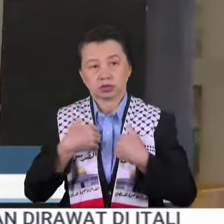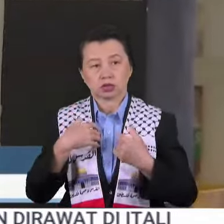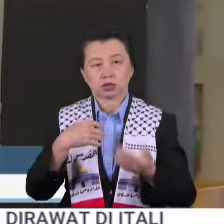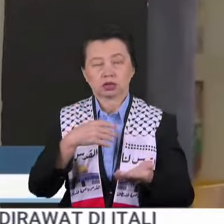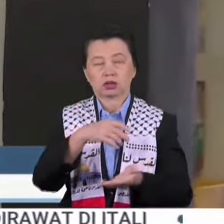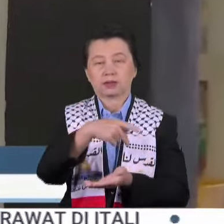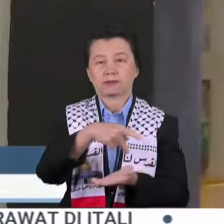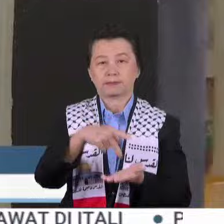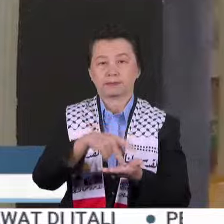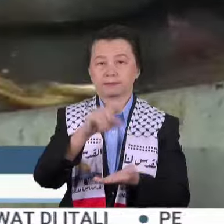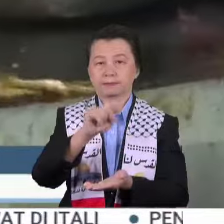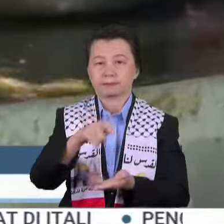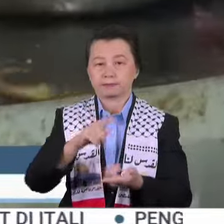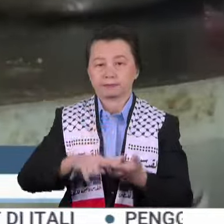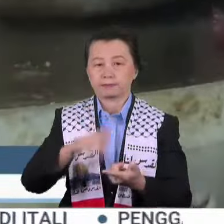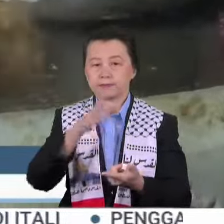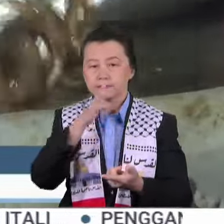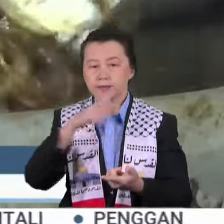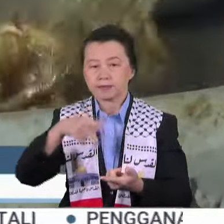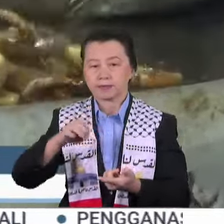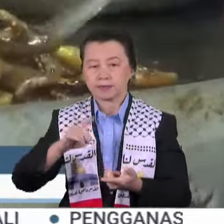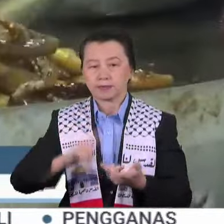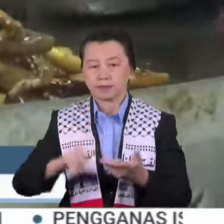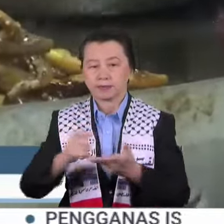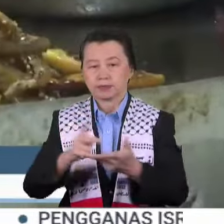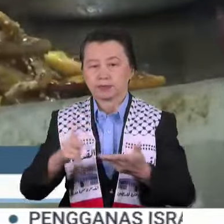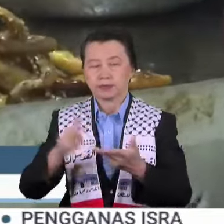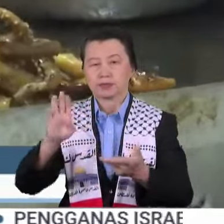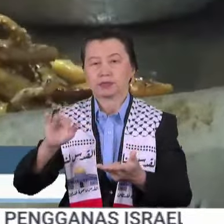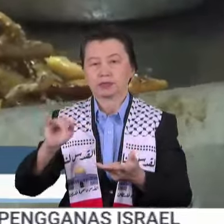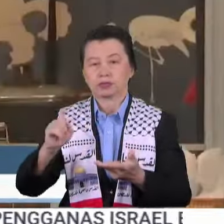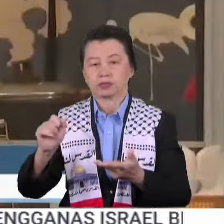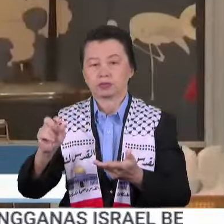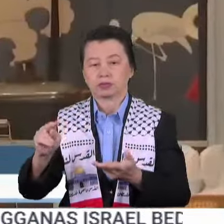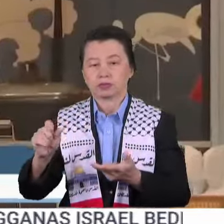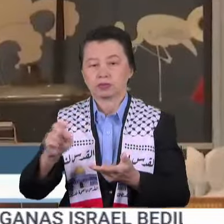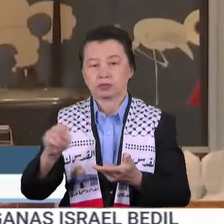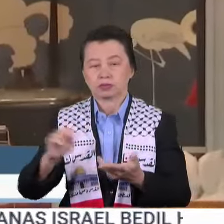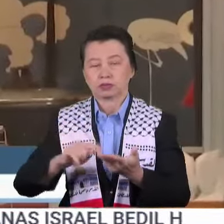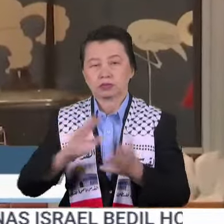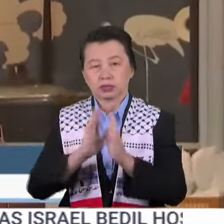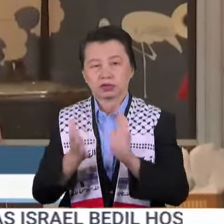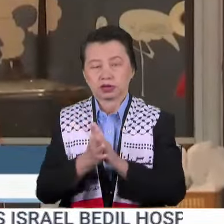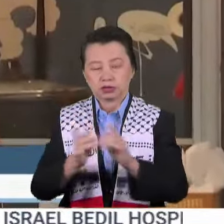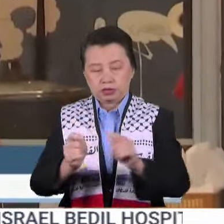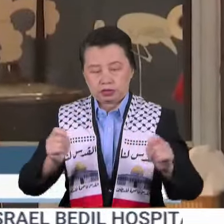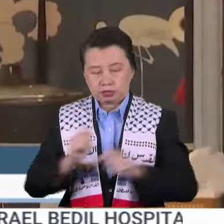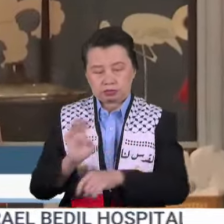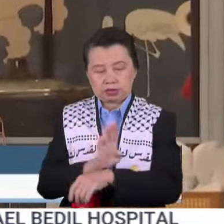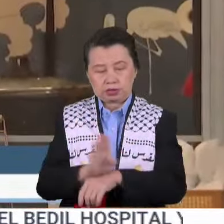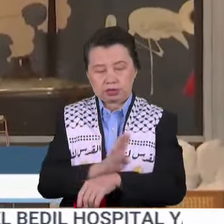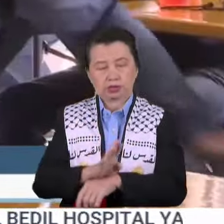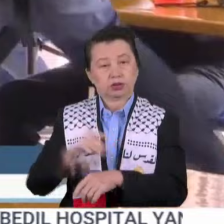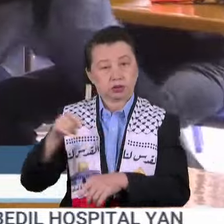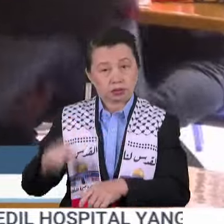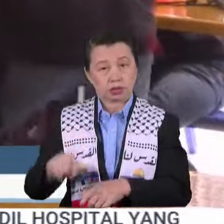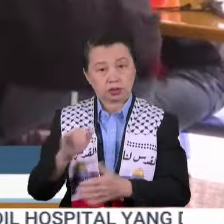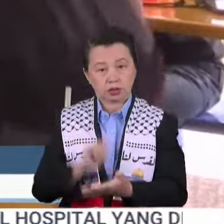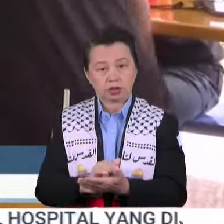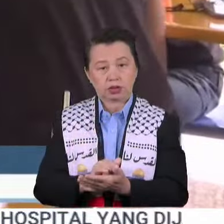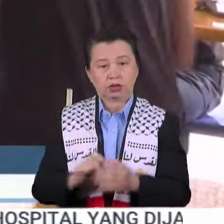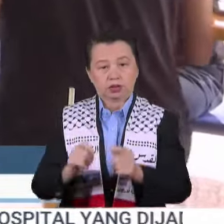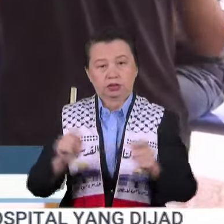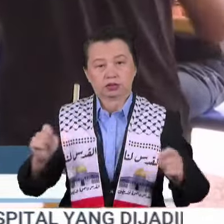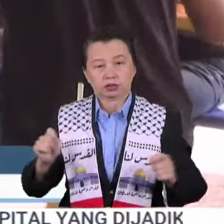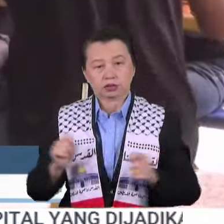Sapi, Dataran Ibu Pertiwi serta Taman Botani dan semestinya menjadikan Medan Niaga Permaidani BGS itu